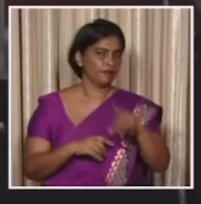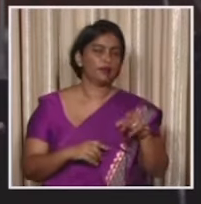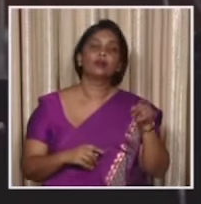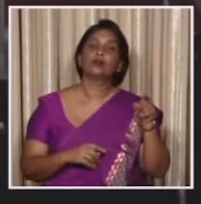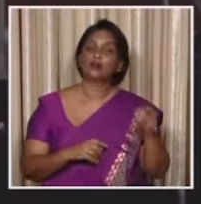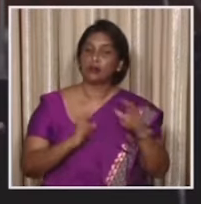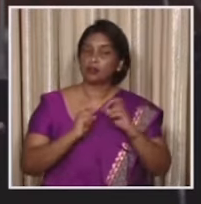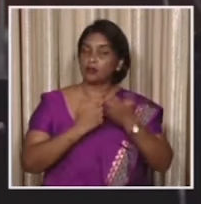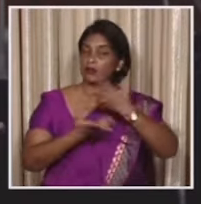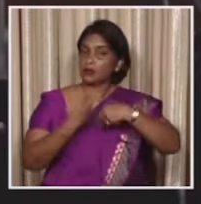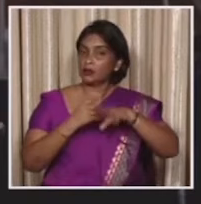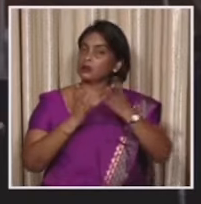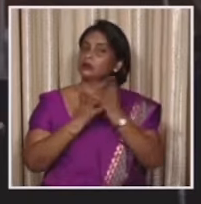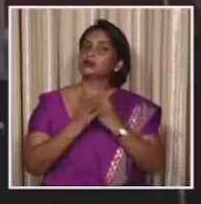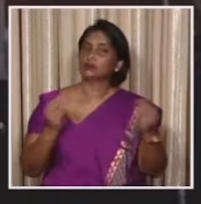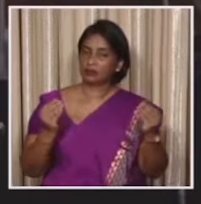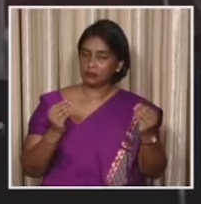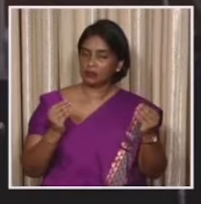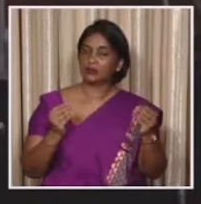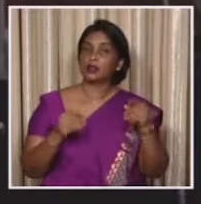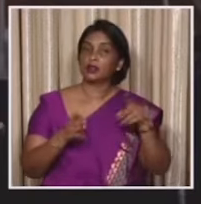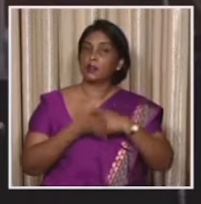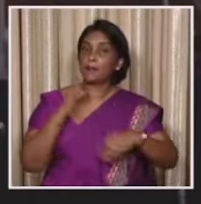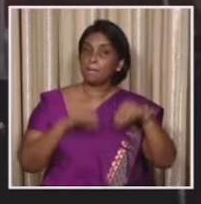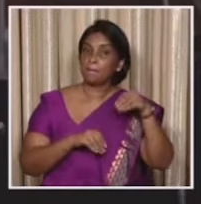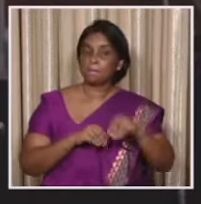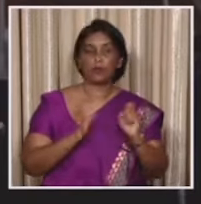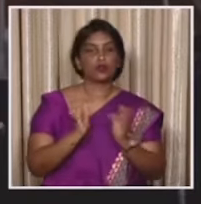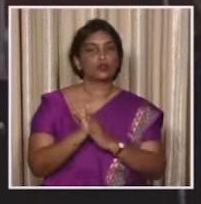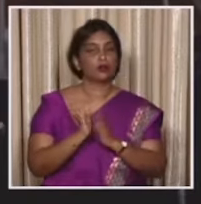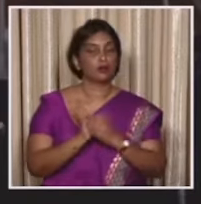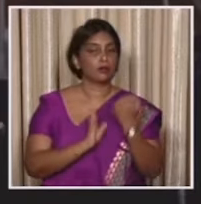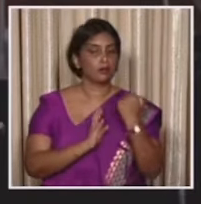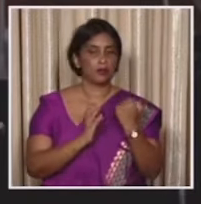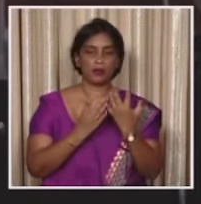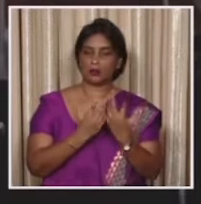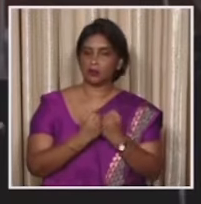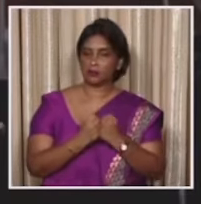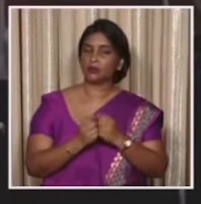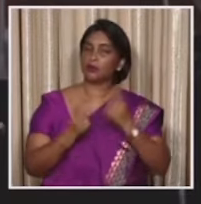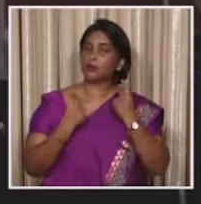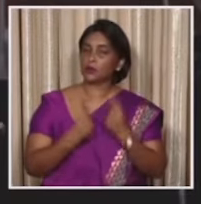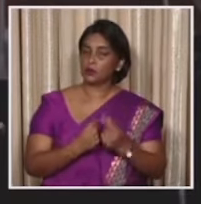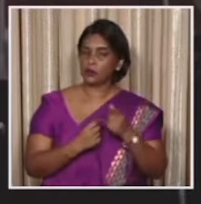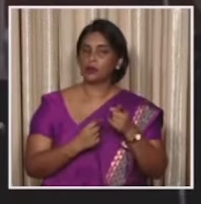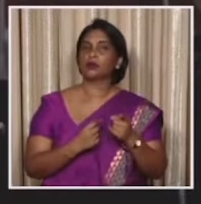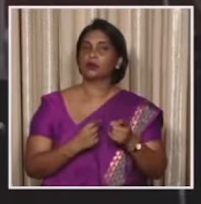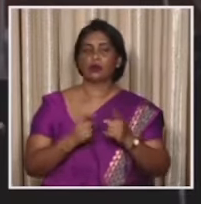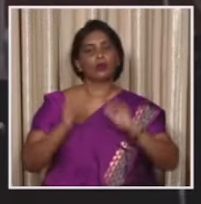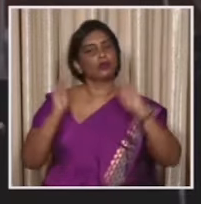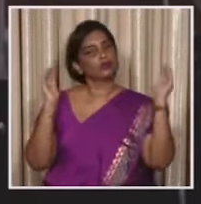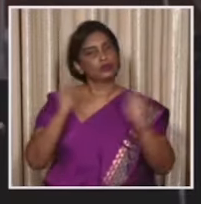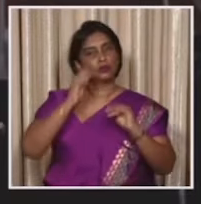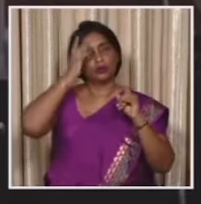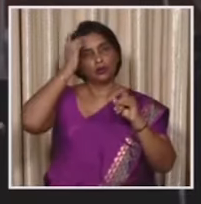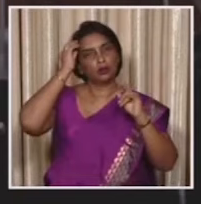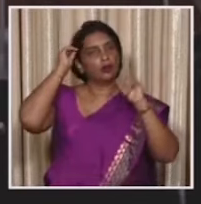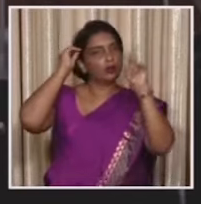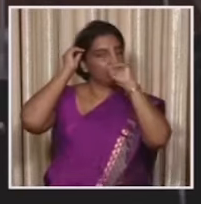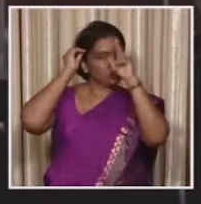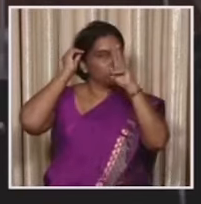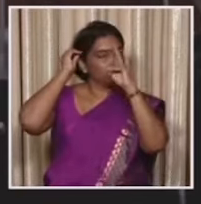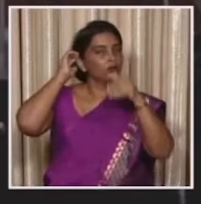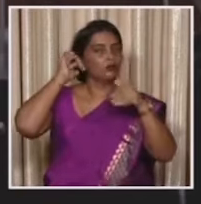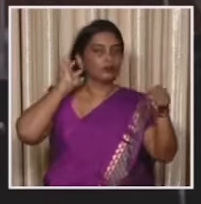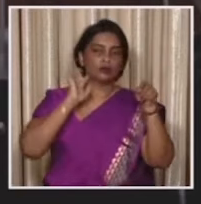ඒ ව්‍යාකූලත්වය නැති කරන්න නම් මැතිවරණ කොමිසමට බලය ලැබිලා හැකි ඉක්මනින් අඩුම ගන්න පළවෙනි සති 2